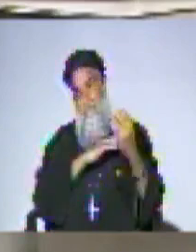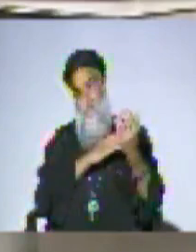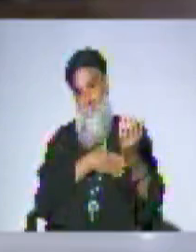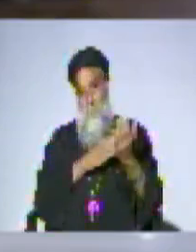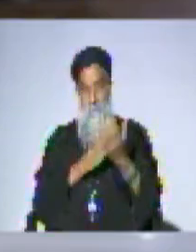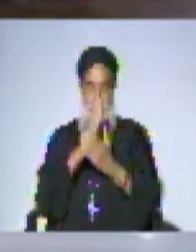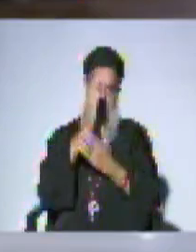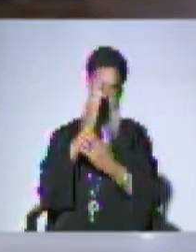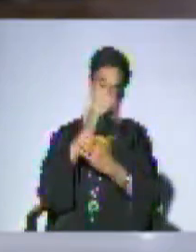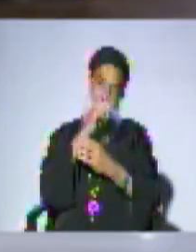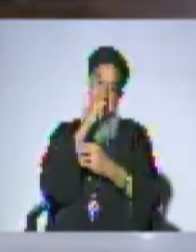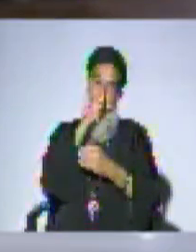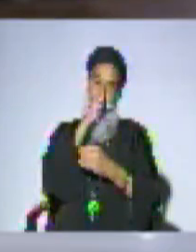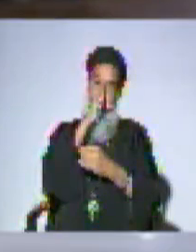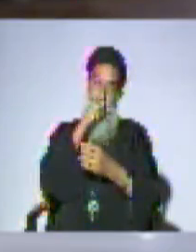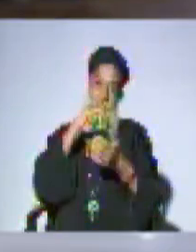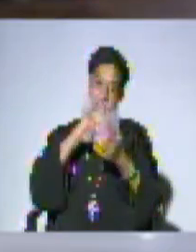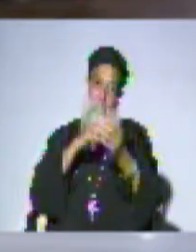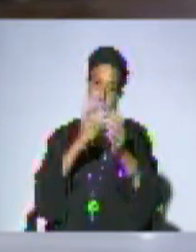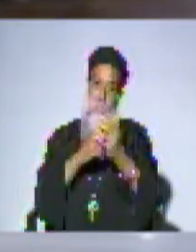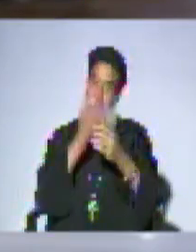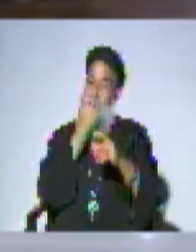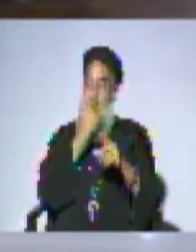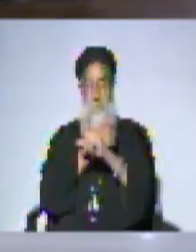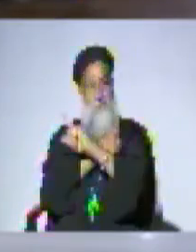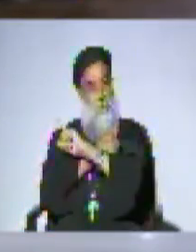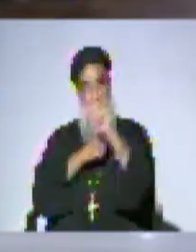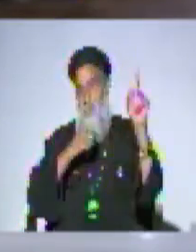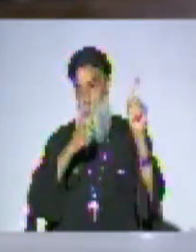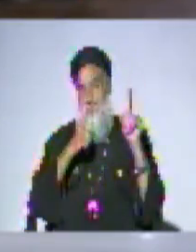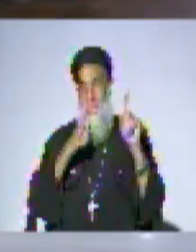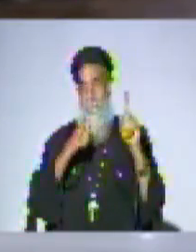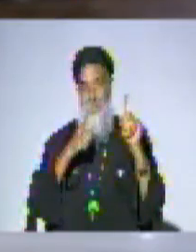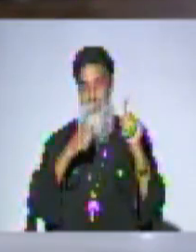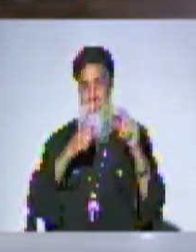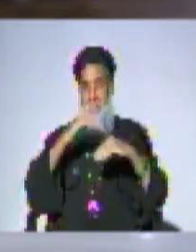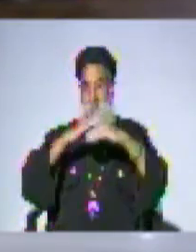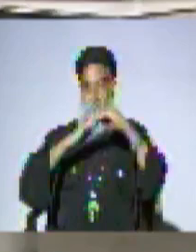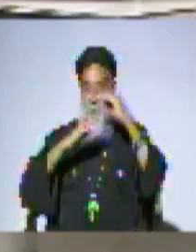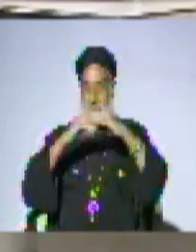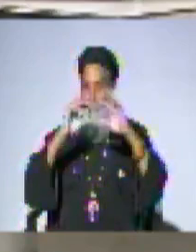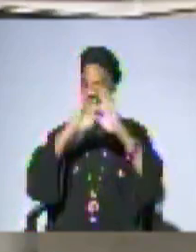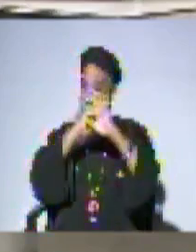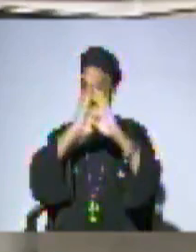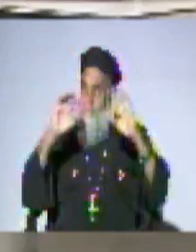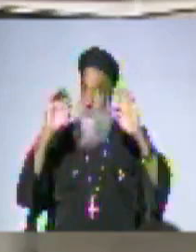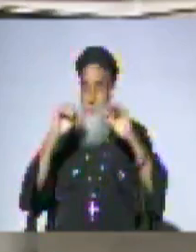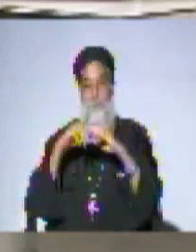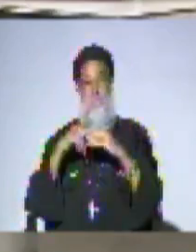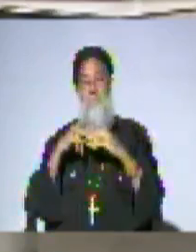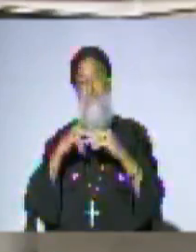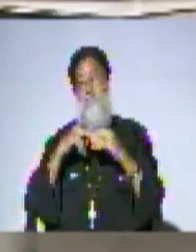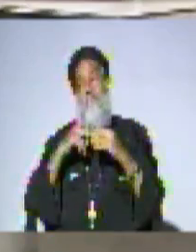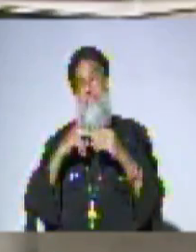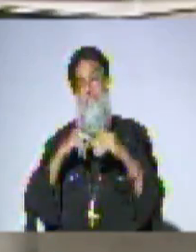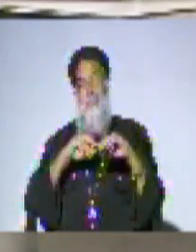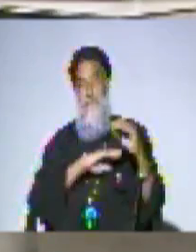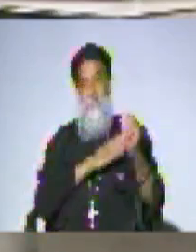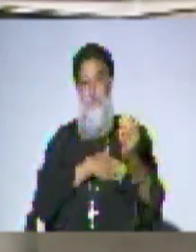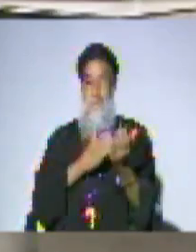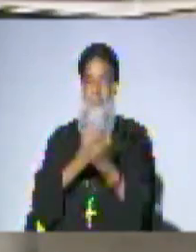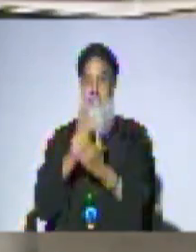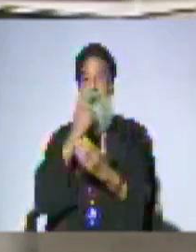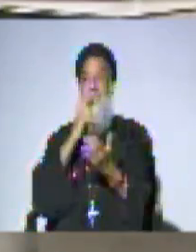أمين على الأسرار، ما يعملش حاجة غلط يعني، يؤدي الطقس بأمانة، وكمان إيمانه